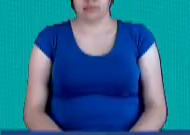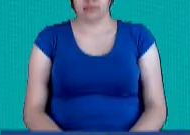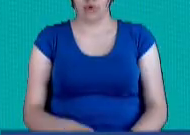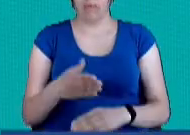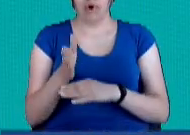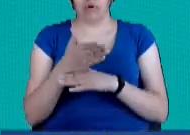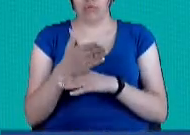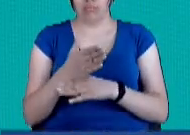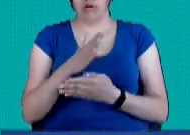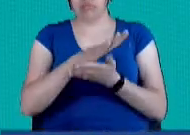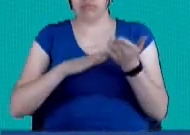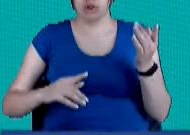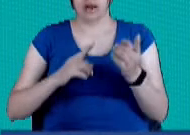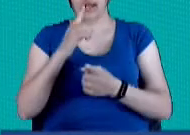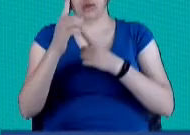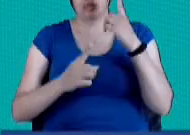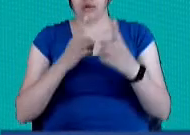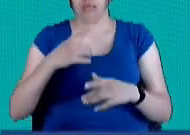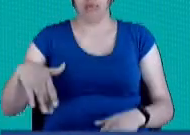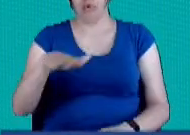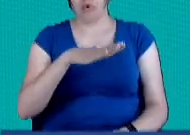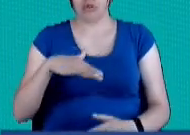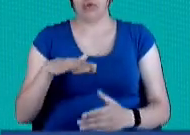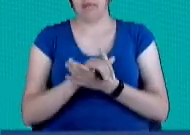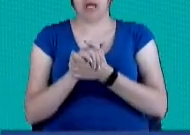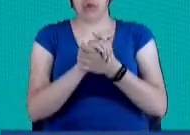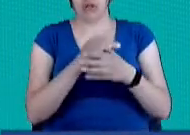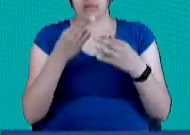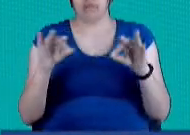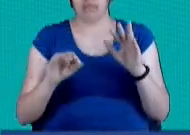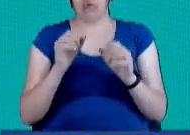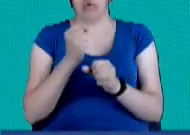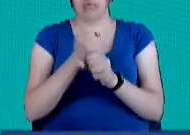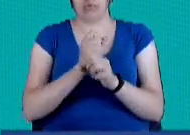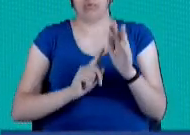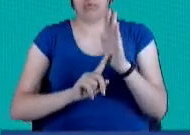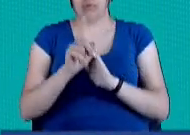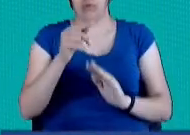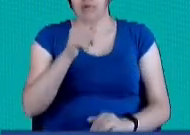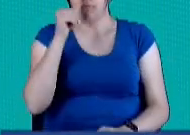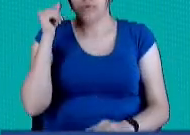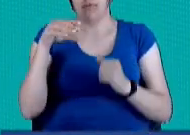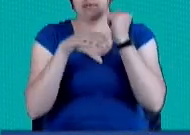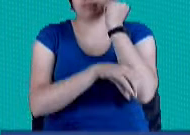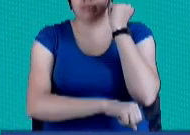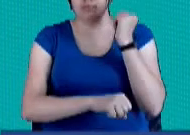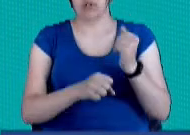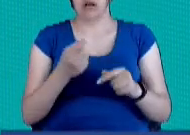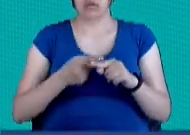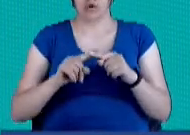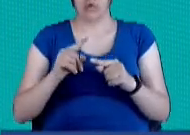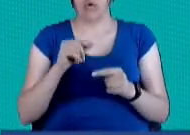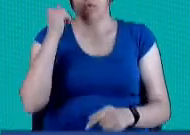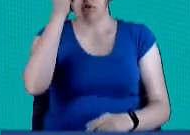У Маріуполі триває реконструкція площі Миру та Свободи. Роботи розпочали наприкінці минулого року. Завершити планують